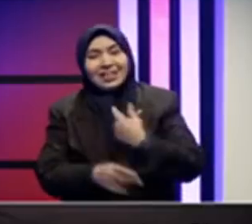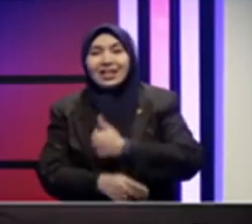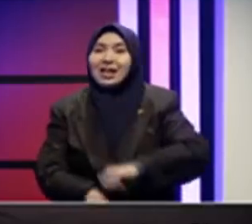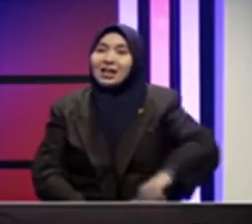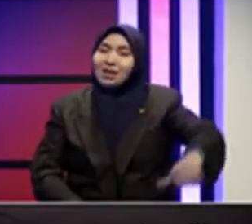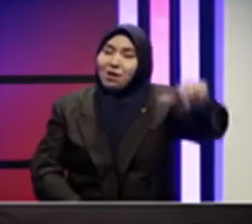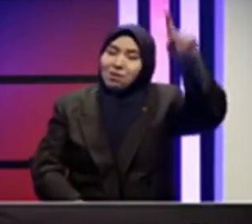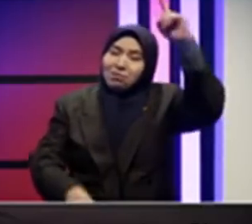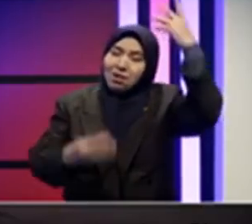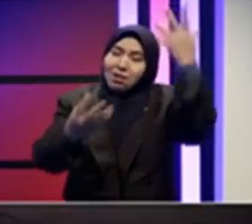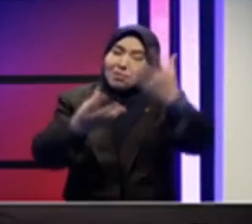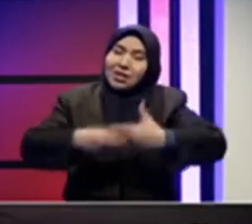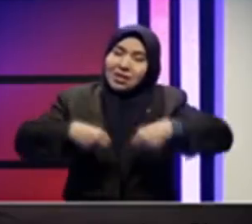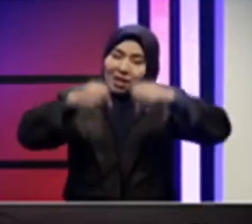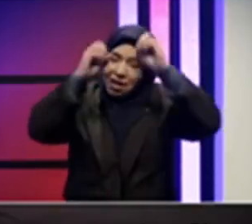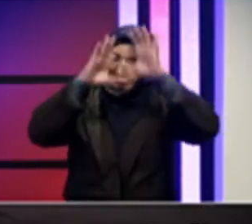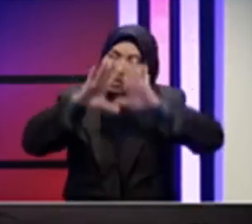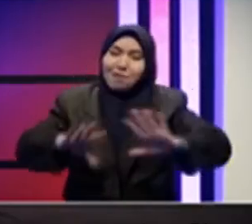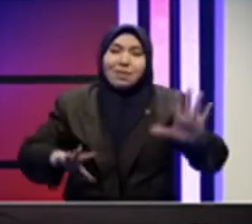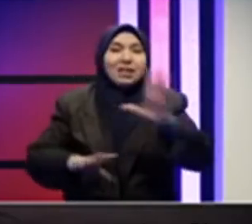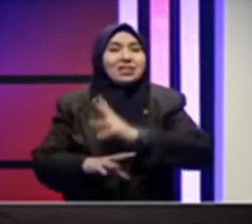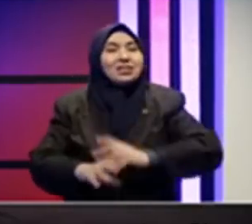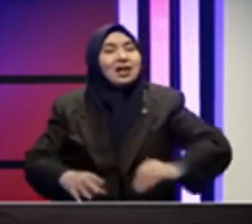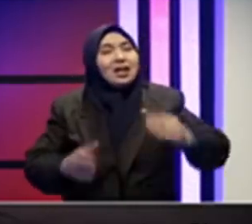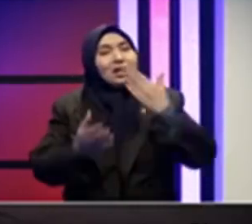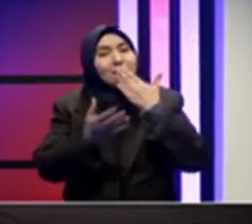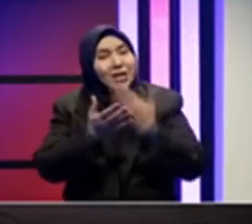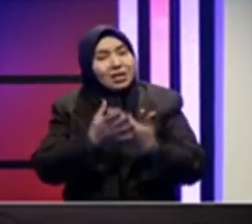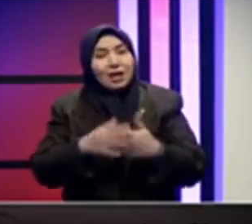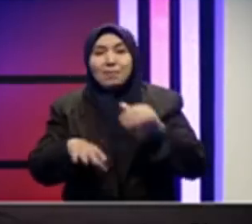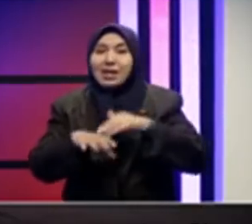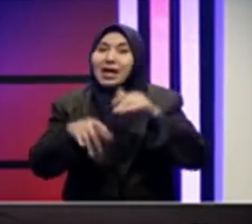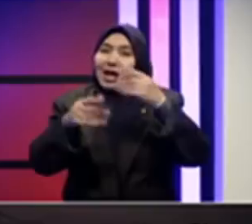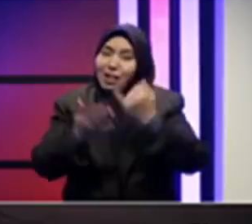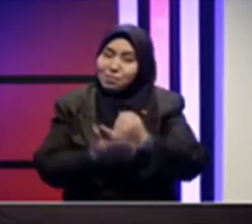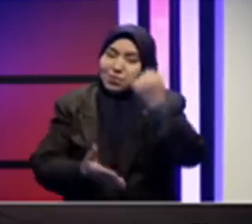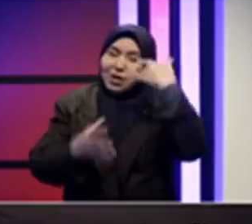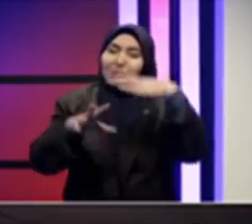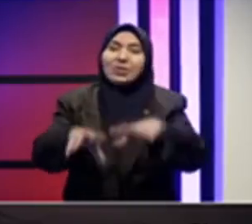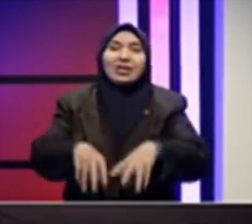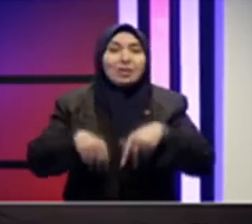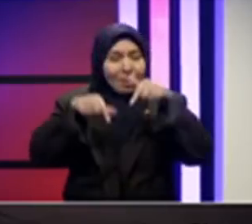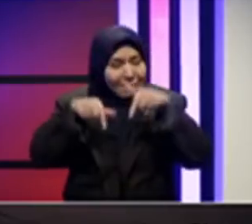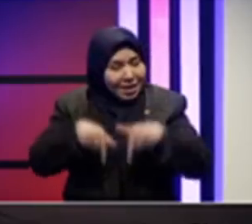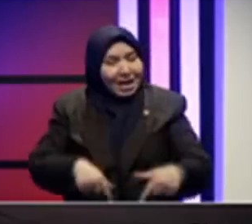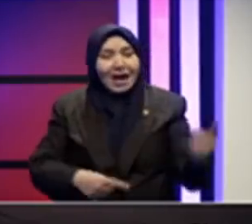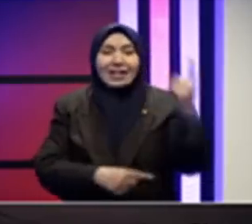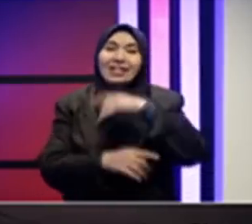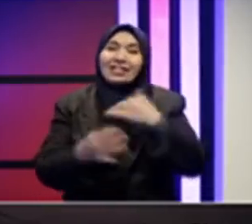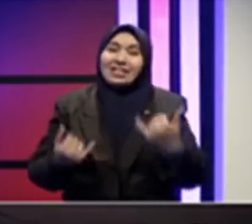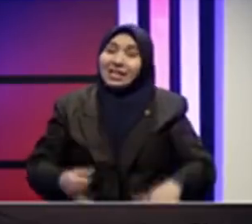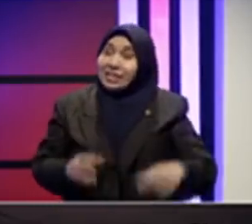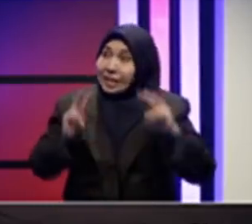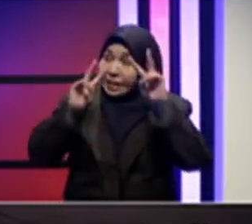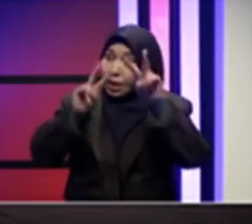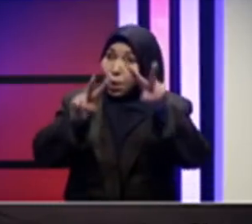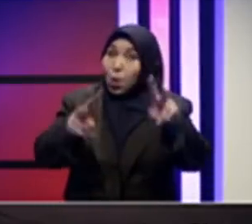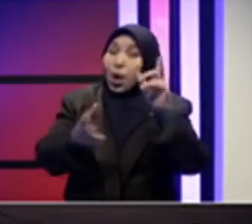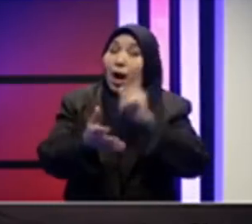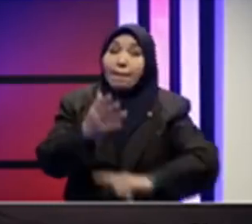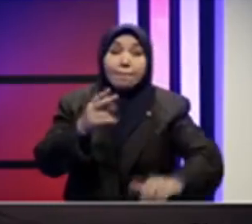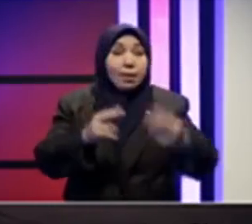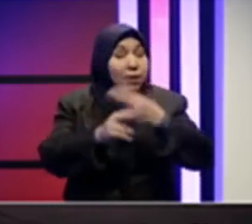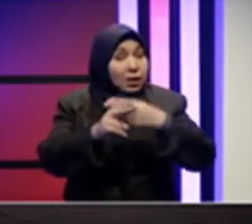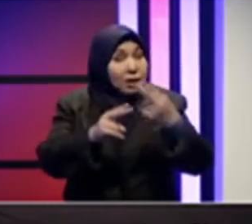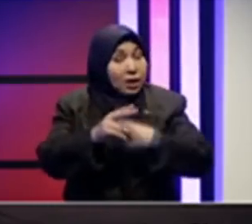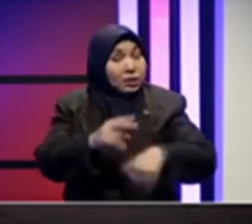ilmalana illa ma 'allamtana innaka antal alimul hakim. Rabbi zidni ilma. Kita saksikan apakah sinopsis